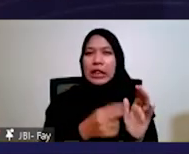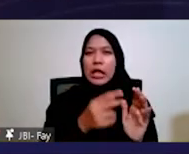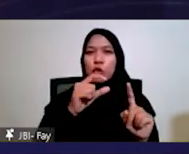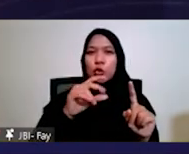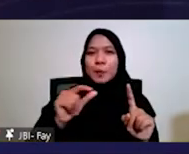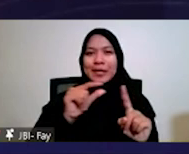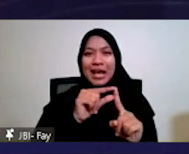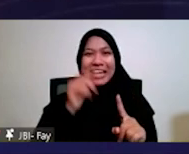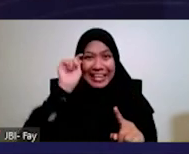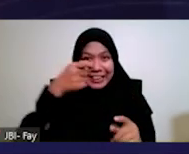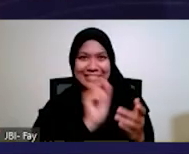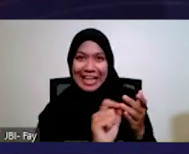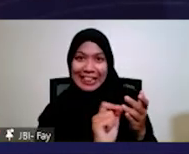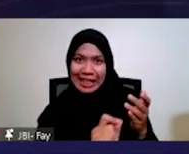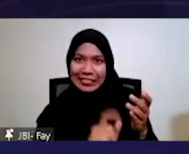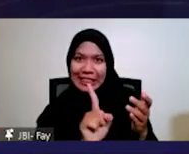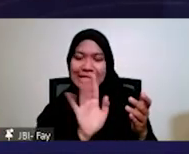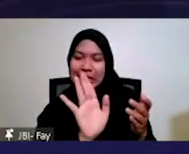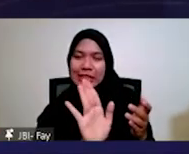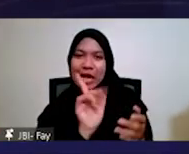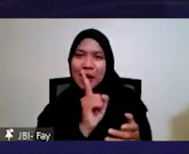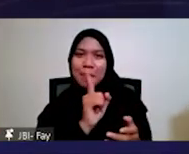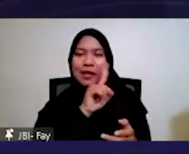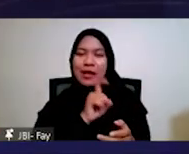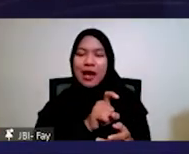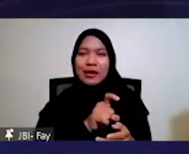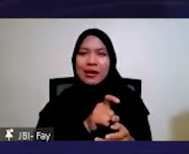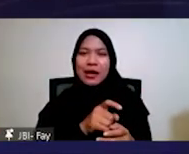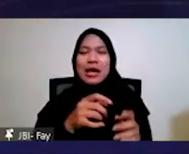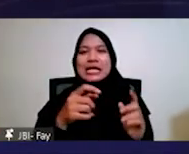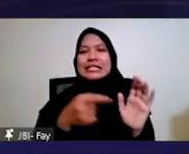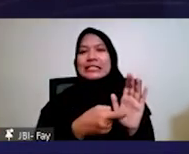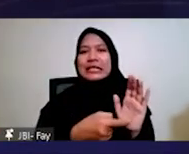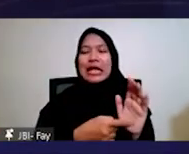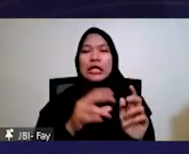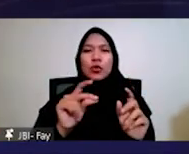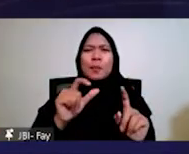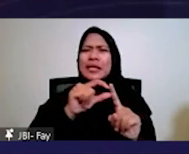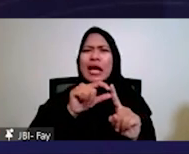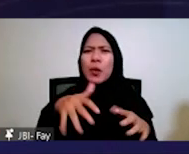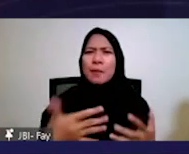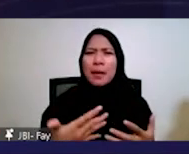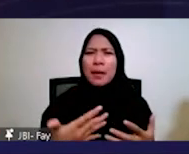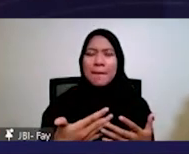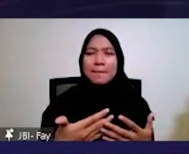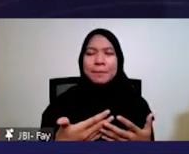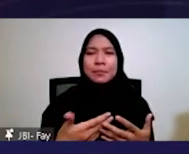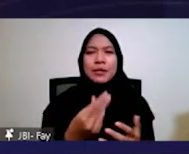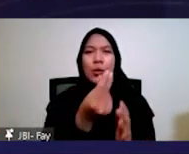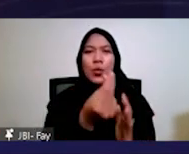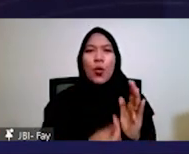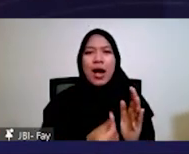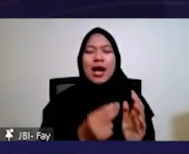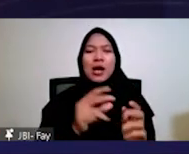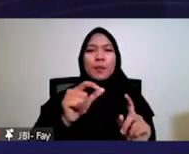catat nih darat jalan-jalan ya nanti ada pertanyaan ya digital rupiah adalah uang Rupiah